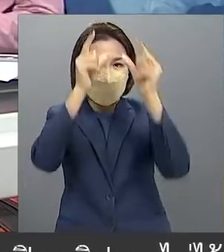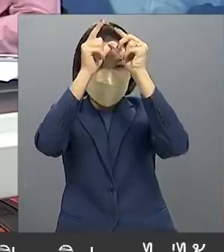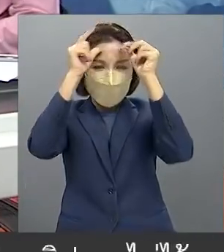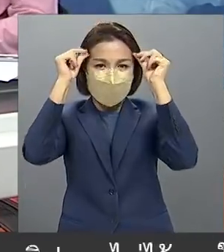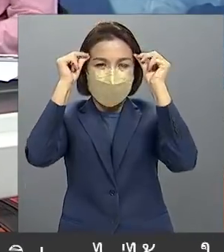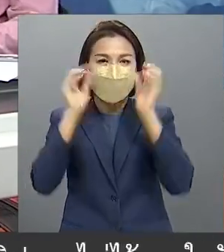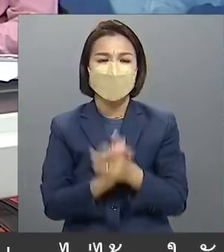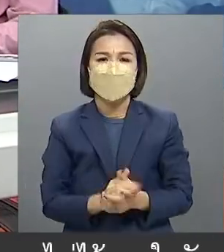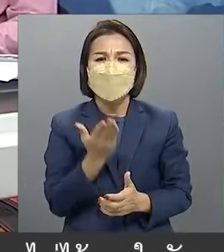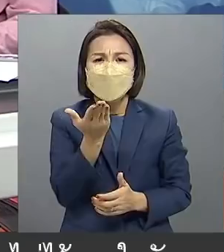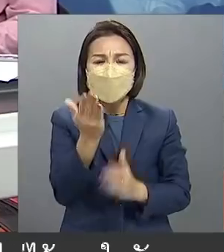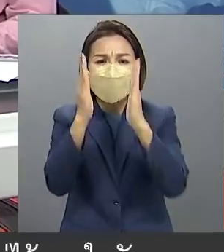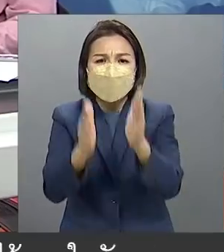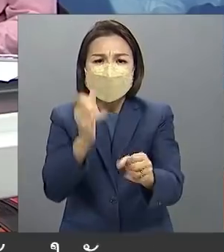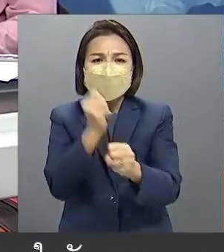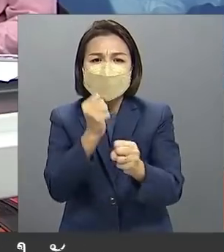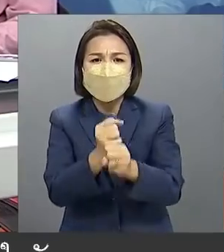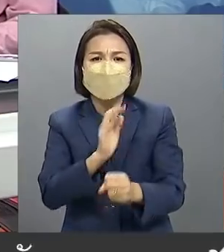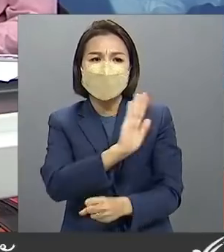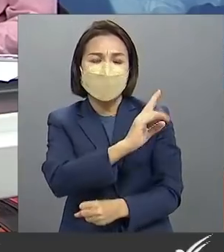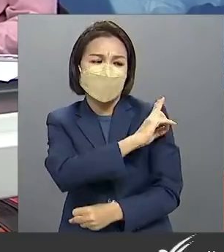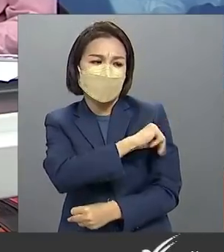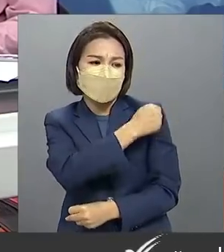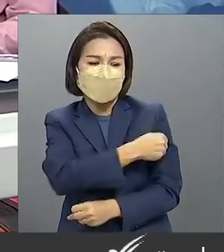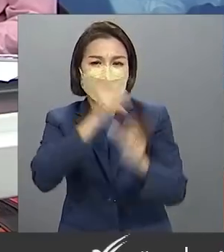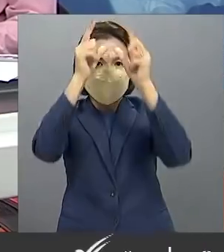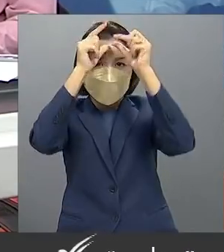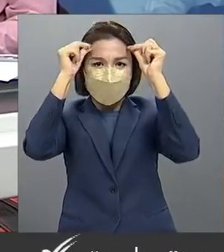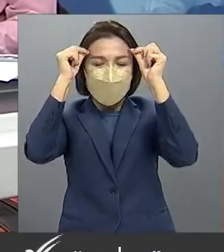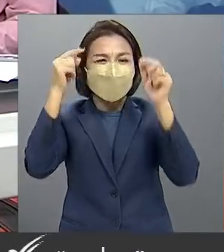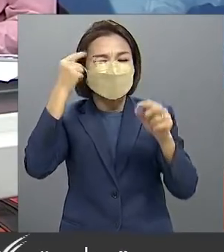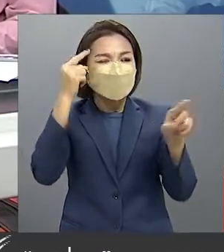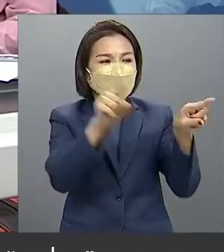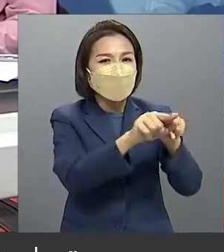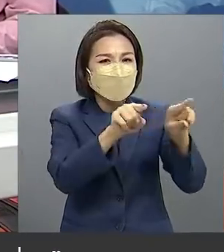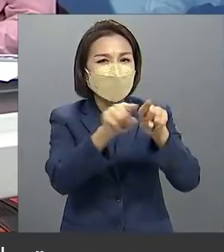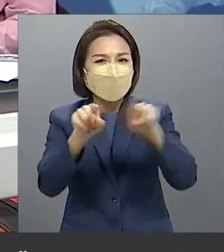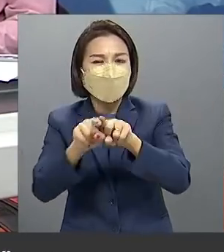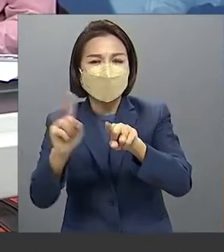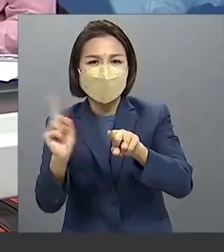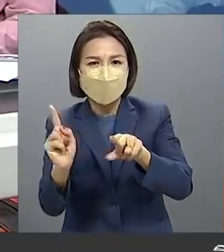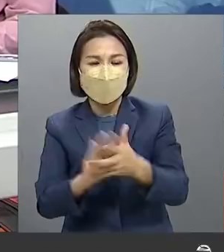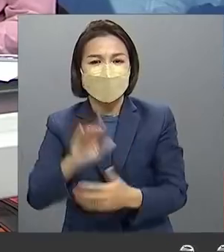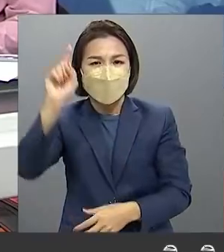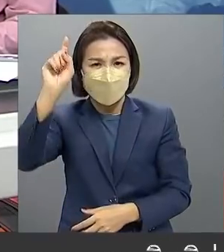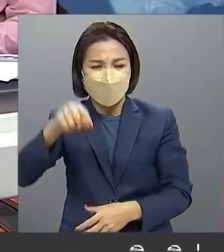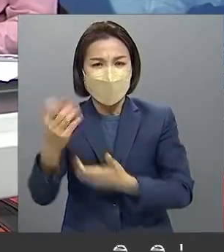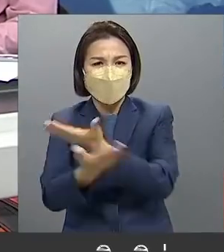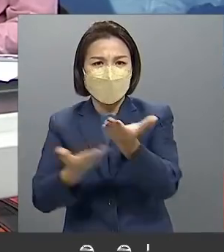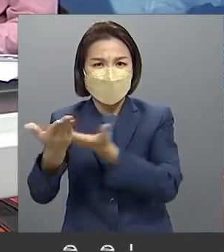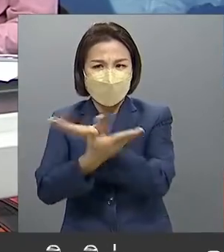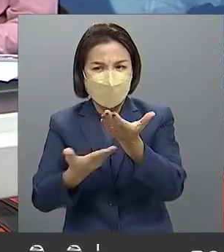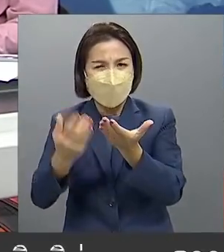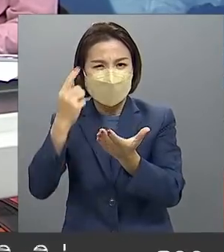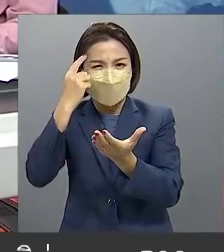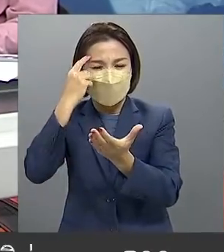ของบุคลากรทางการแพทย์นะคะที่ต่างก็เห็นไปในทิศทางเดียวกันนะคะโดยบอกว่าควรจะพิจารณาเรื่องนี้อย่างรอบคอบค่ะข